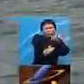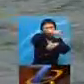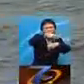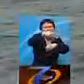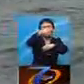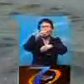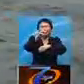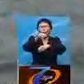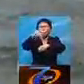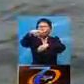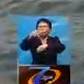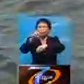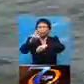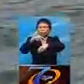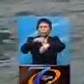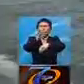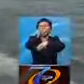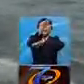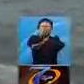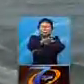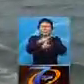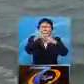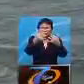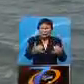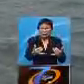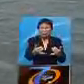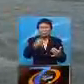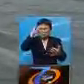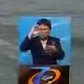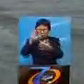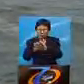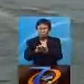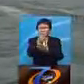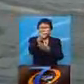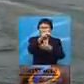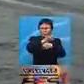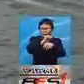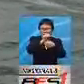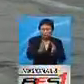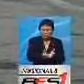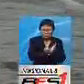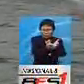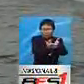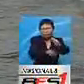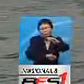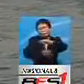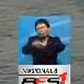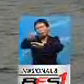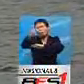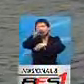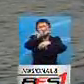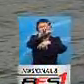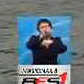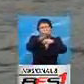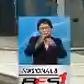pompom pada kira-kira 4 petang semalam setakat ini dipercayai tiga kru kapal itu dibawa lari ke Negara